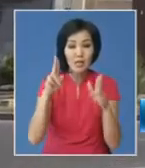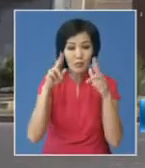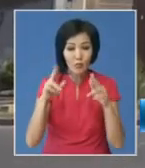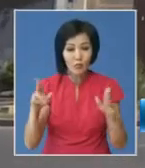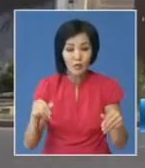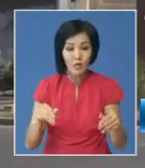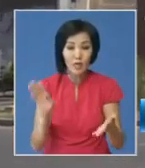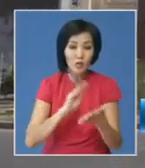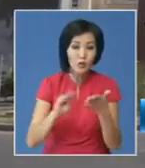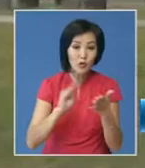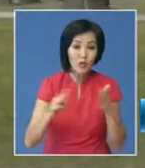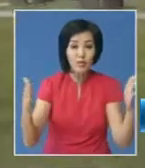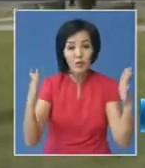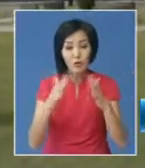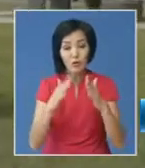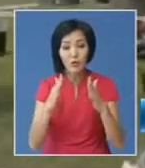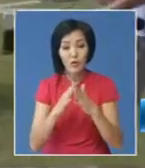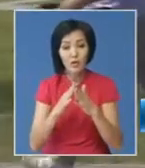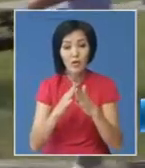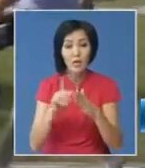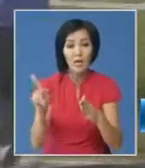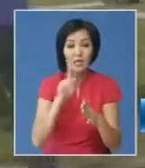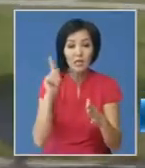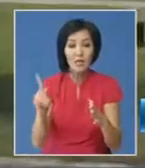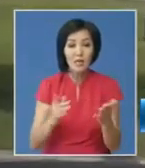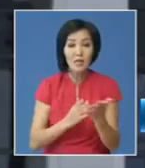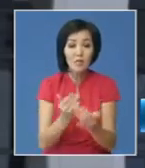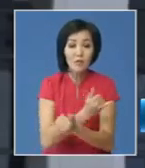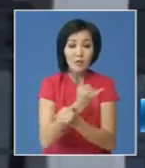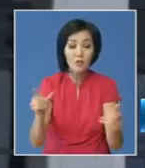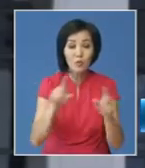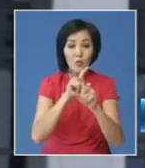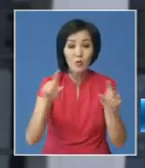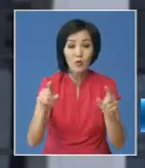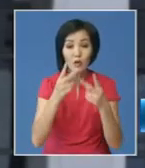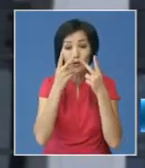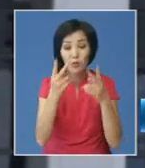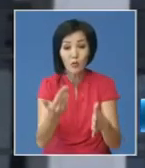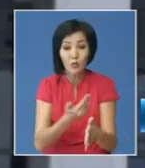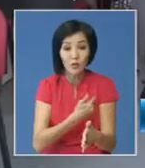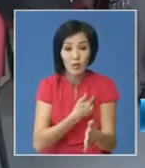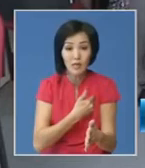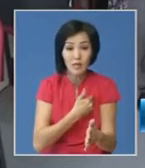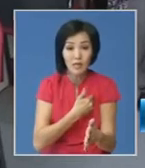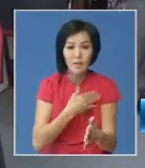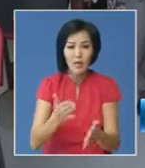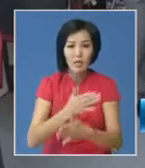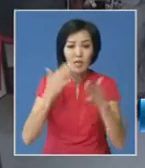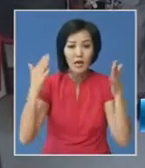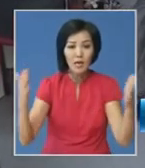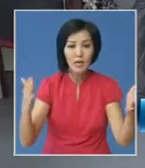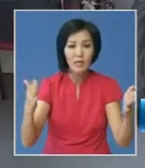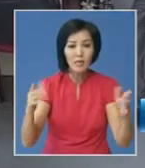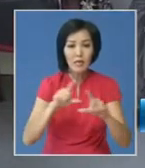жастарға қызмет көрсету орталығы. Қайғайсында да тірлік қайнап тұр. Меймандар соңғысын көруге ұйғарыпты. Даңғарадай ғимаратта